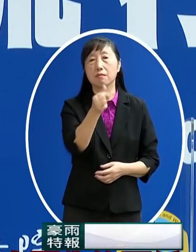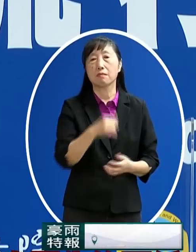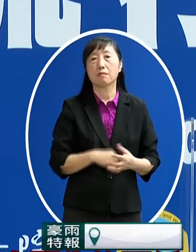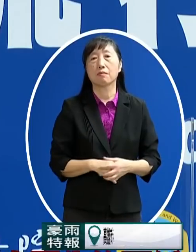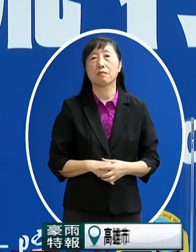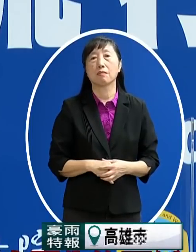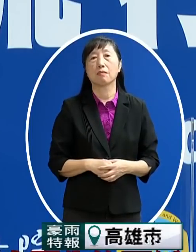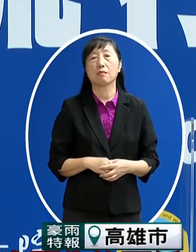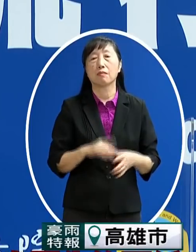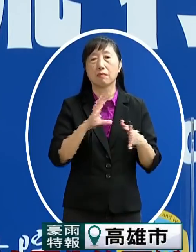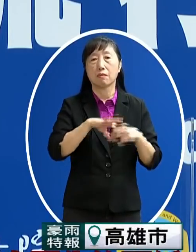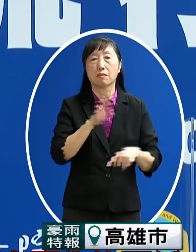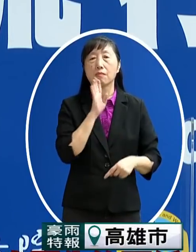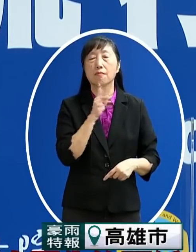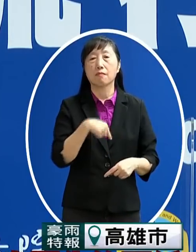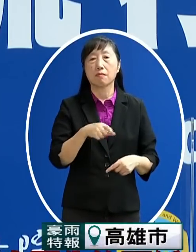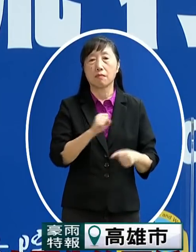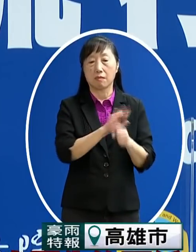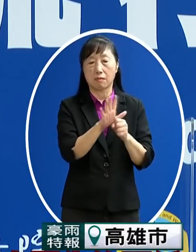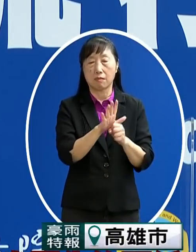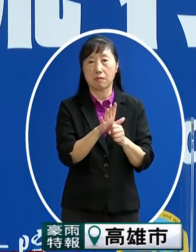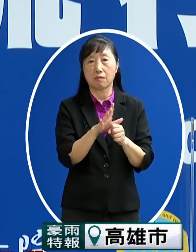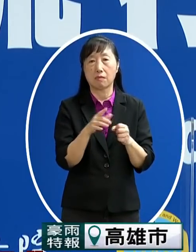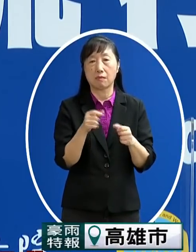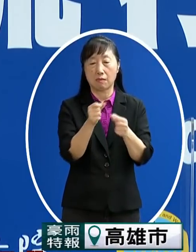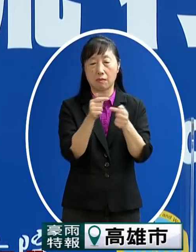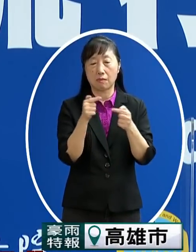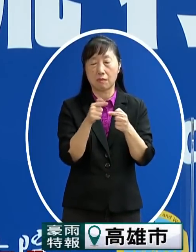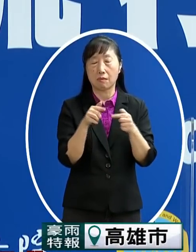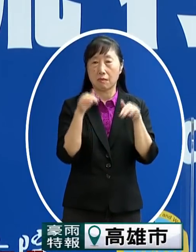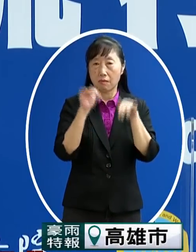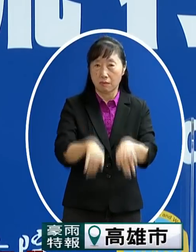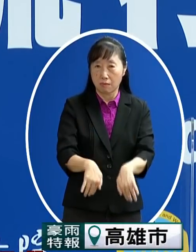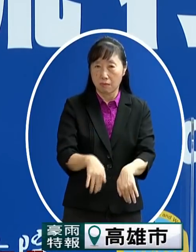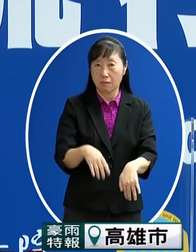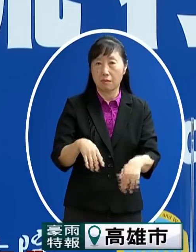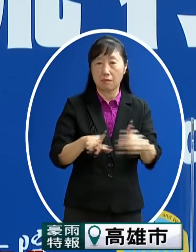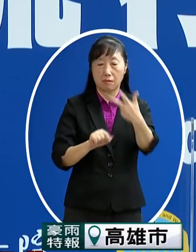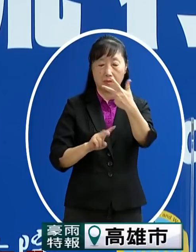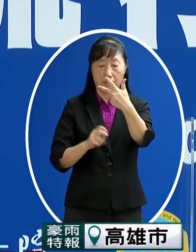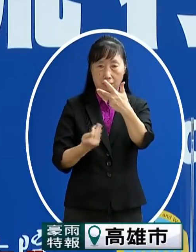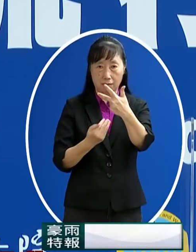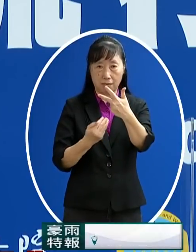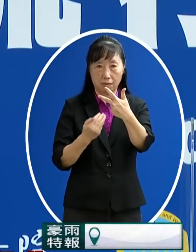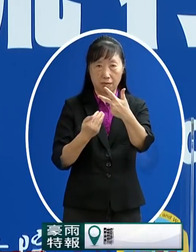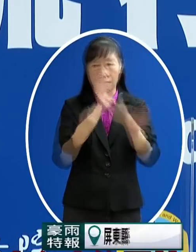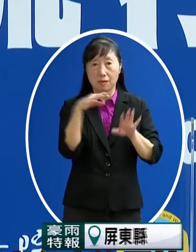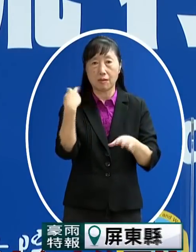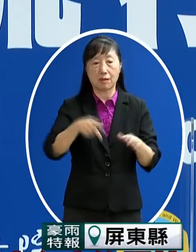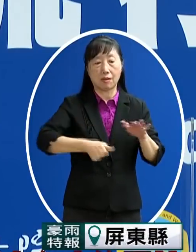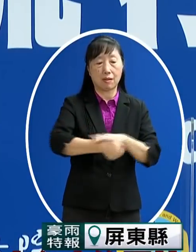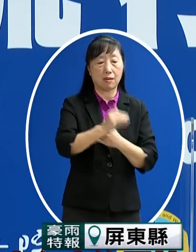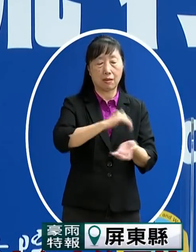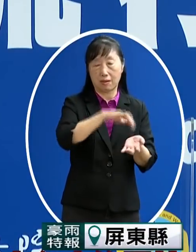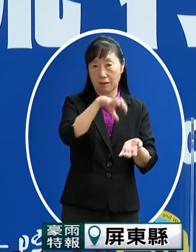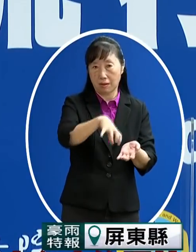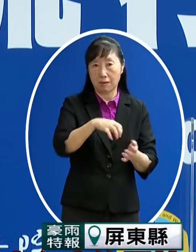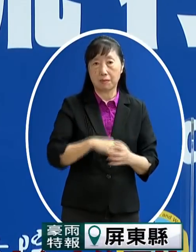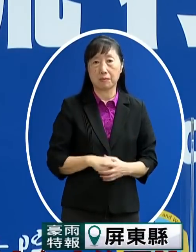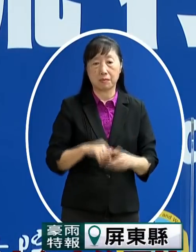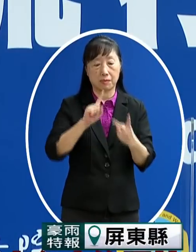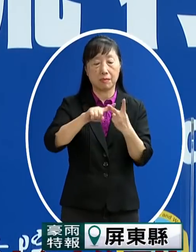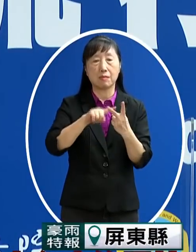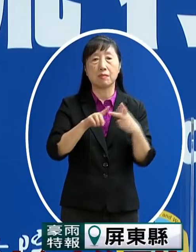后来是因为就是新冠肺炎恶化的关系哈，在这个7月29号的时候过世哈。第二案的话